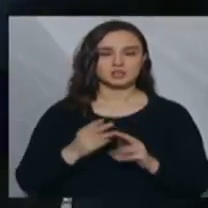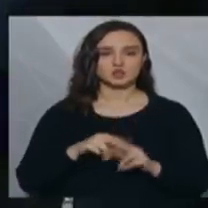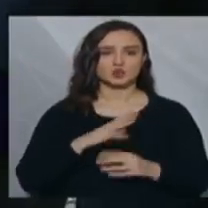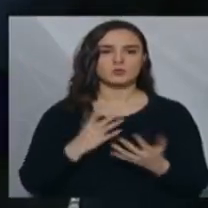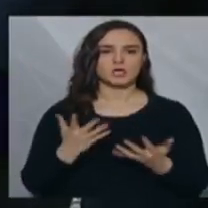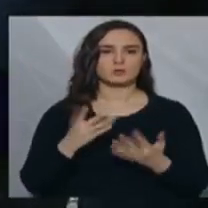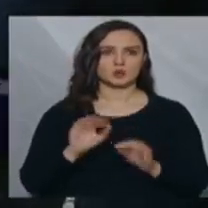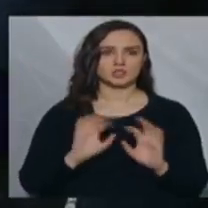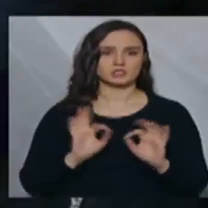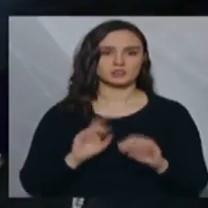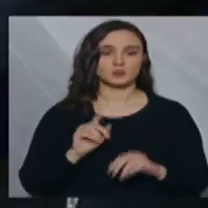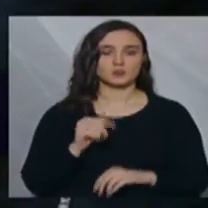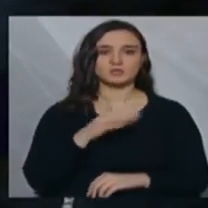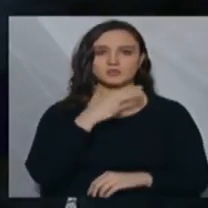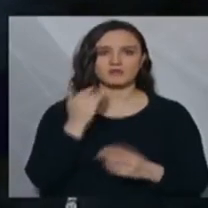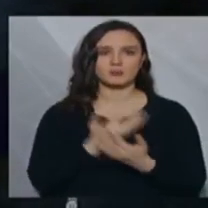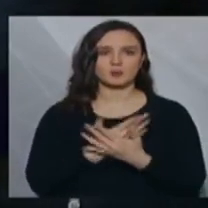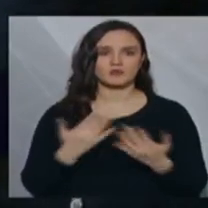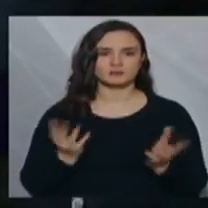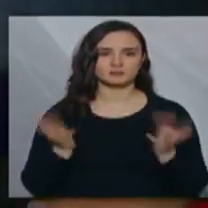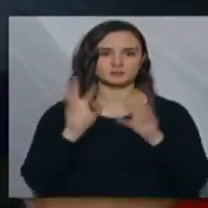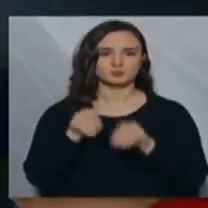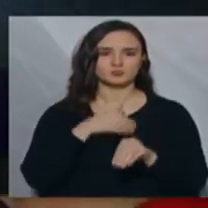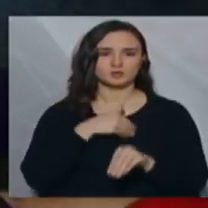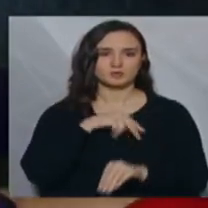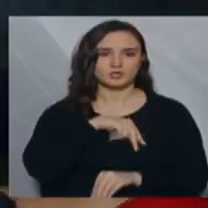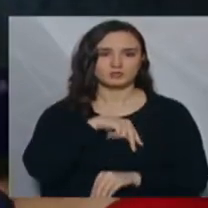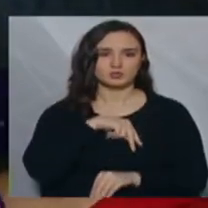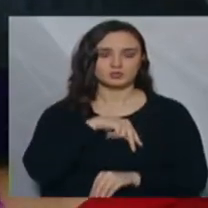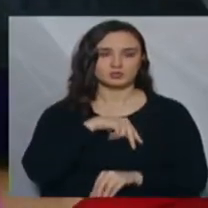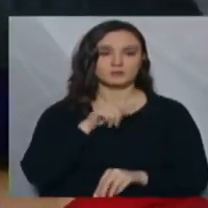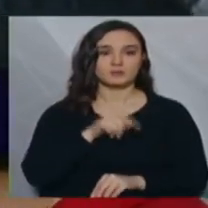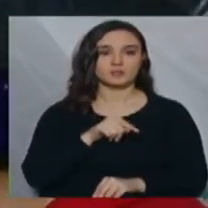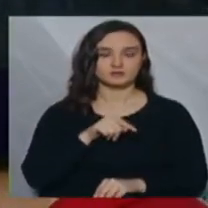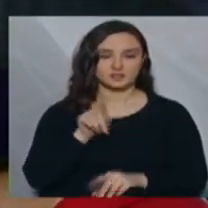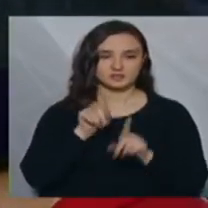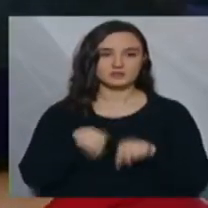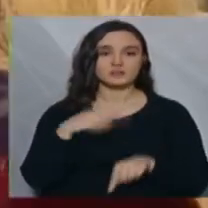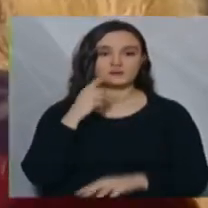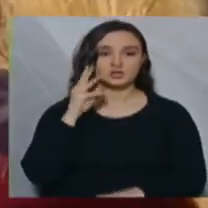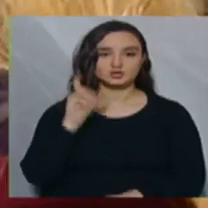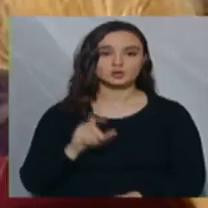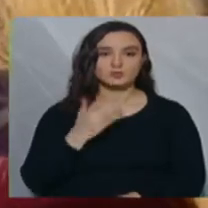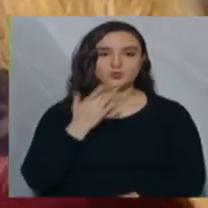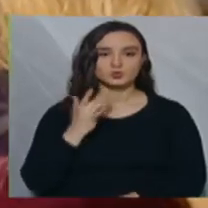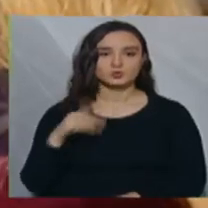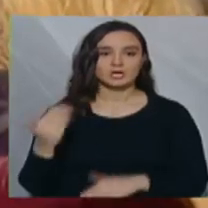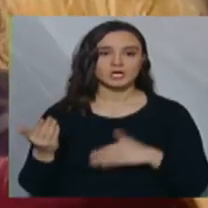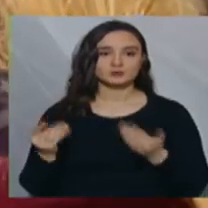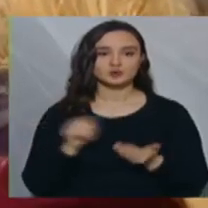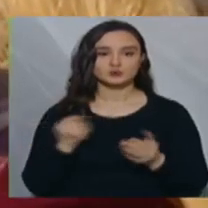მკაფიო განცხადება, რომ მათ მრავალფეროვანი წარმომადგენლობა სურდათ პარლამენტში. მან აქცენტი ასევე გააკეთა პოლიტიკურ მხარეებს